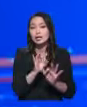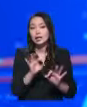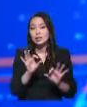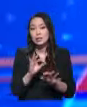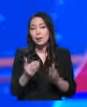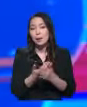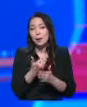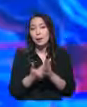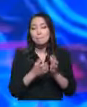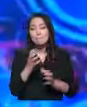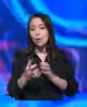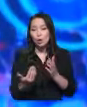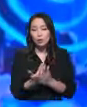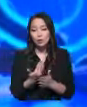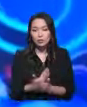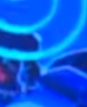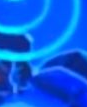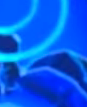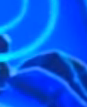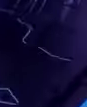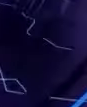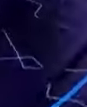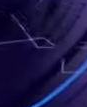Асимжан Джузбаева в рубрике «Мировых новостей».